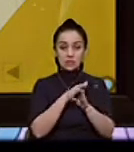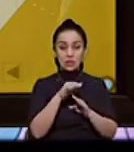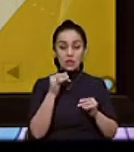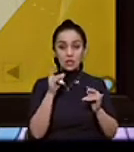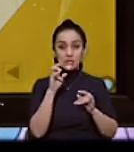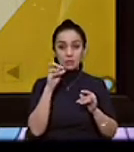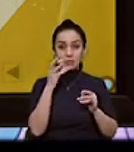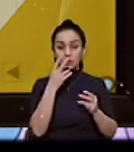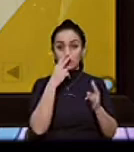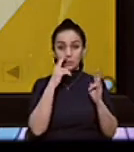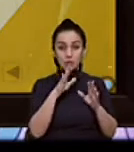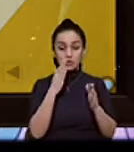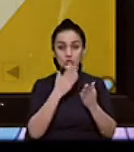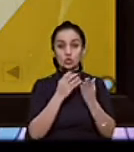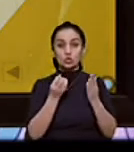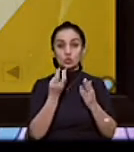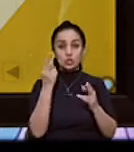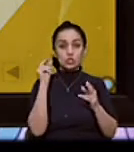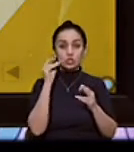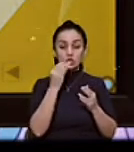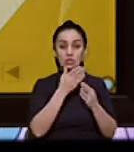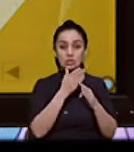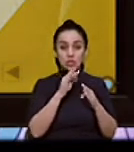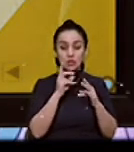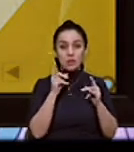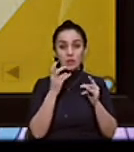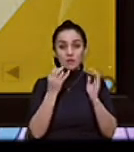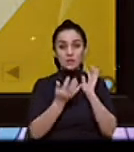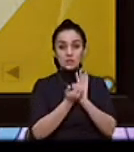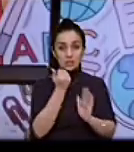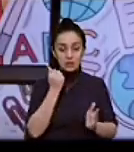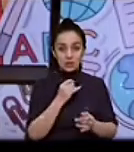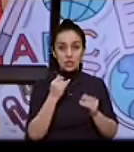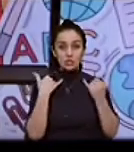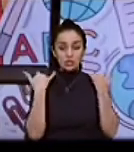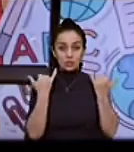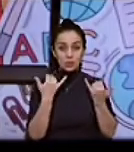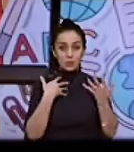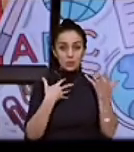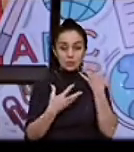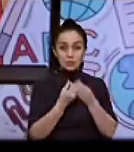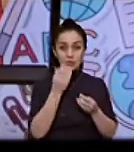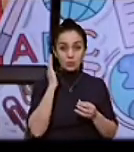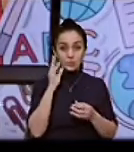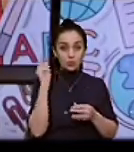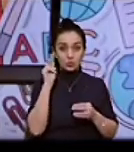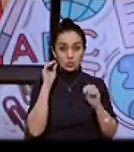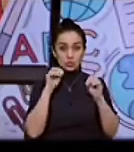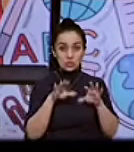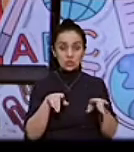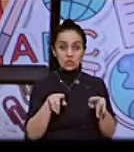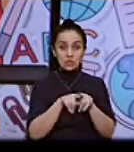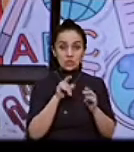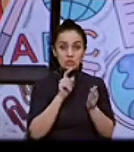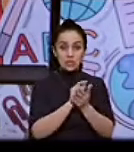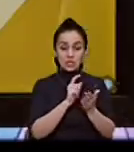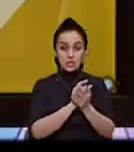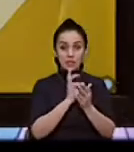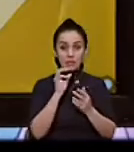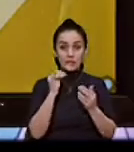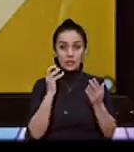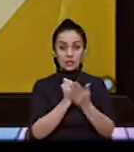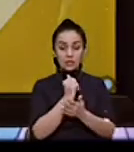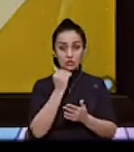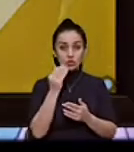а числитель показывает, сколько частей взяли. Сегодня мы с вами будем учиться решать задачи